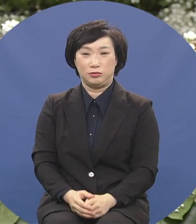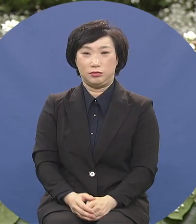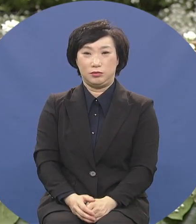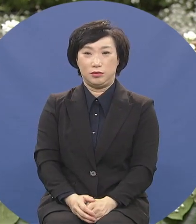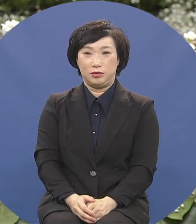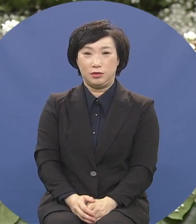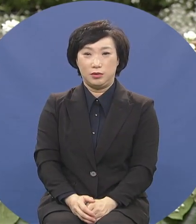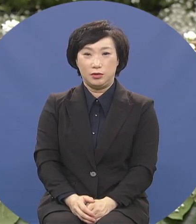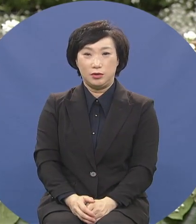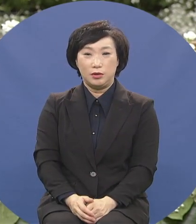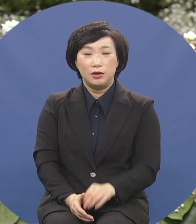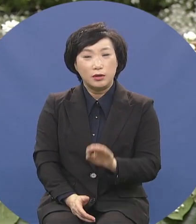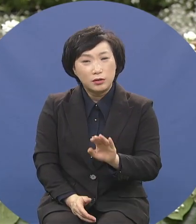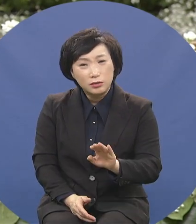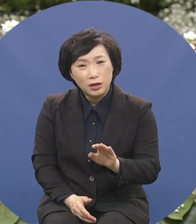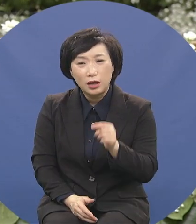주었는데